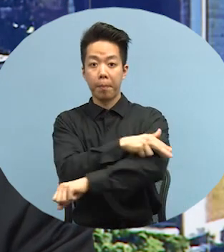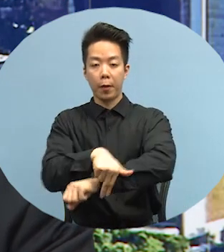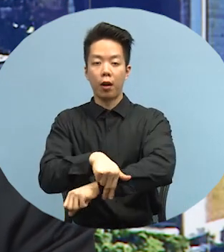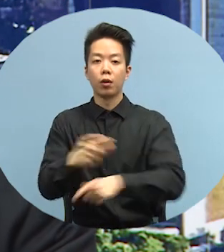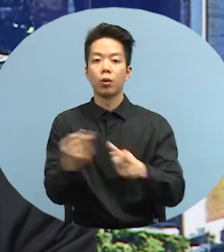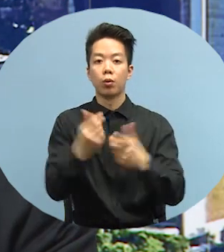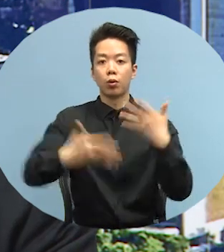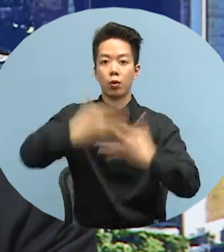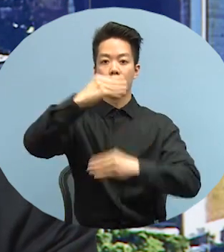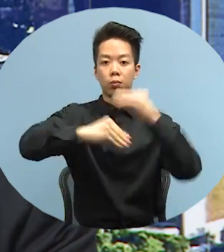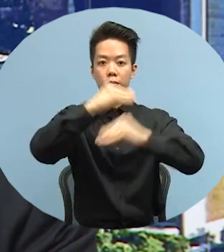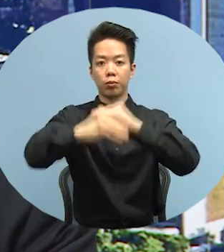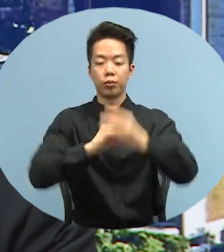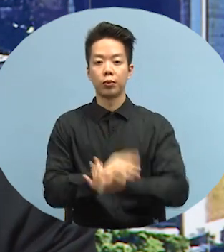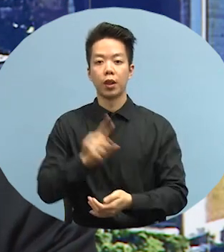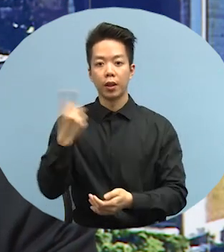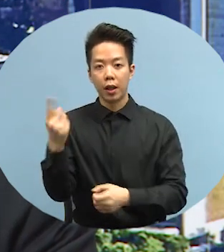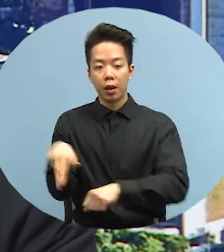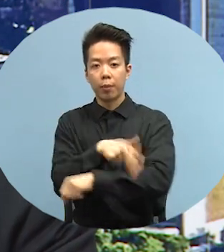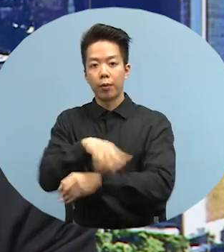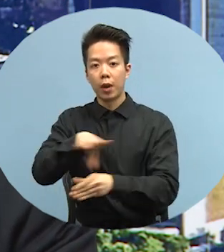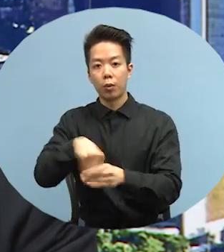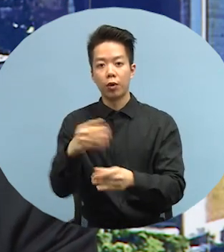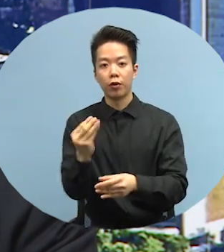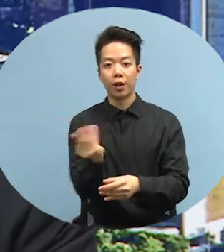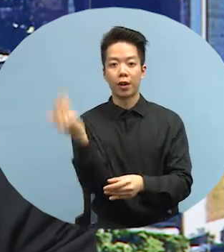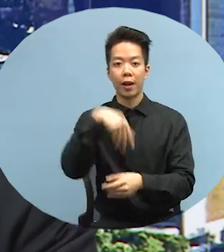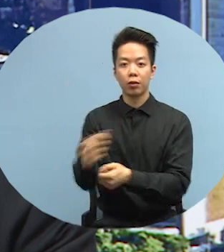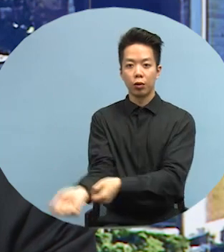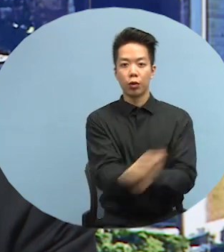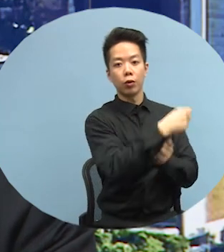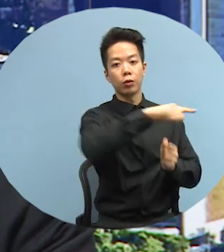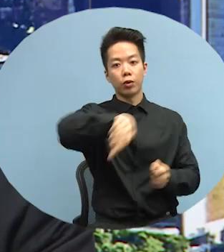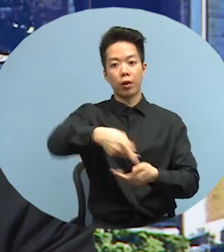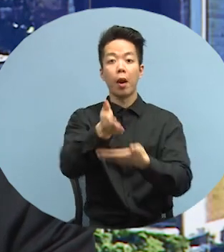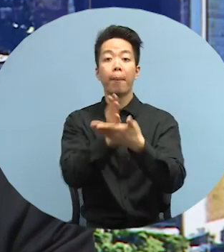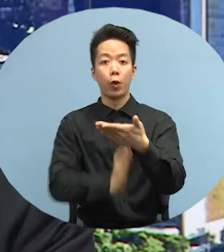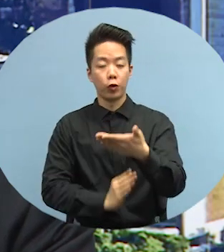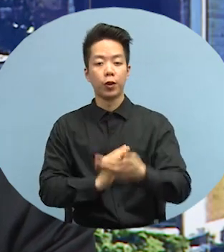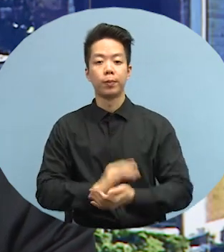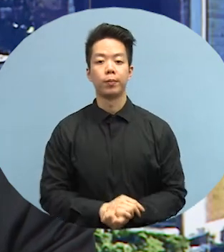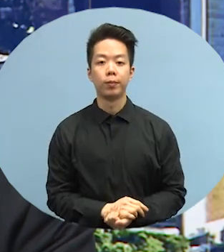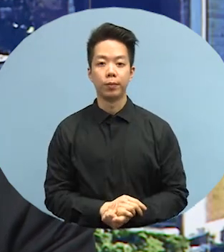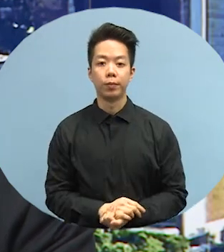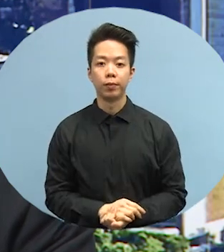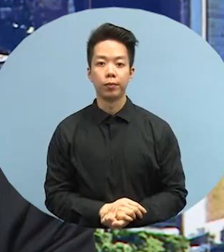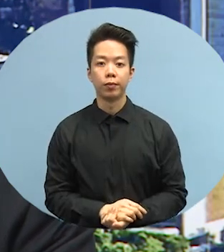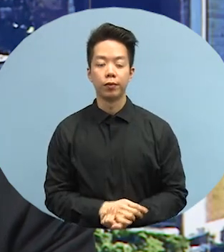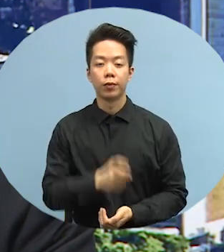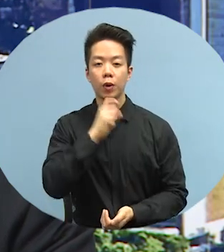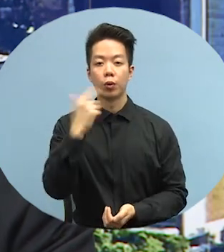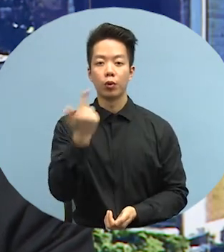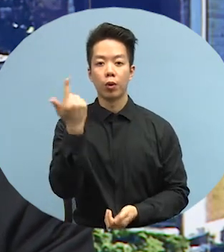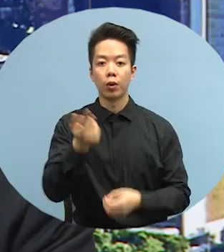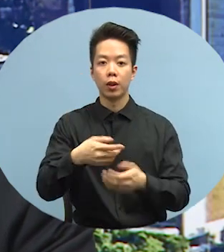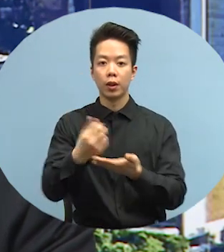及其他項目係包括粉嶺高爾夫球場的部分用地，多幅完成